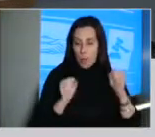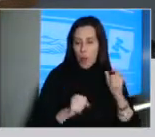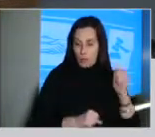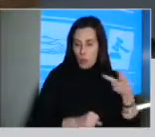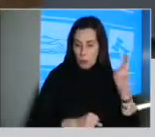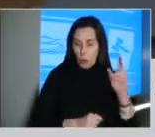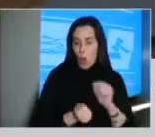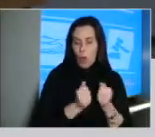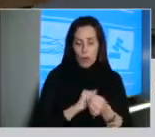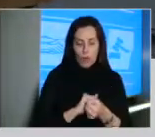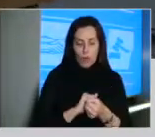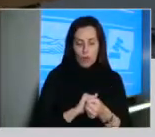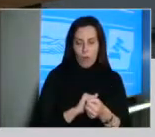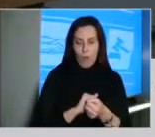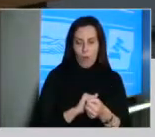או